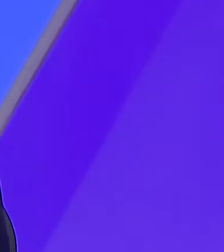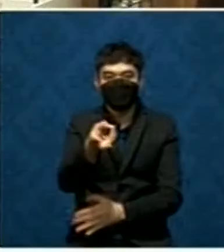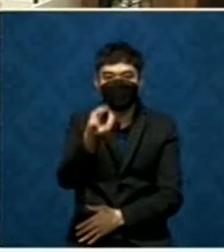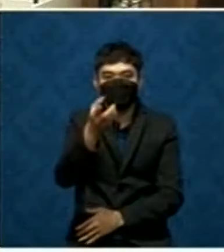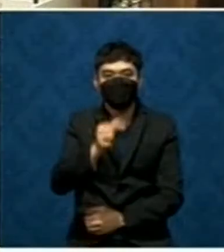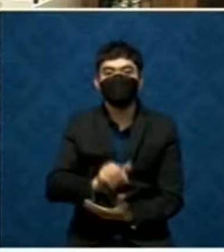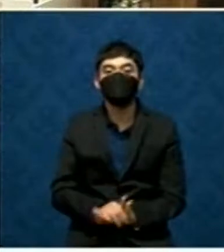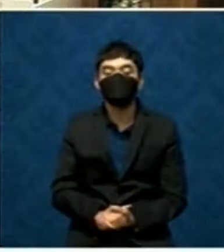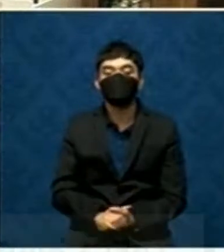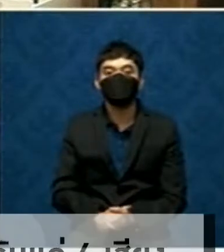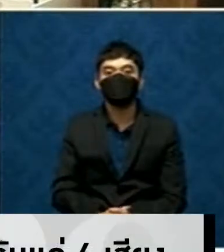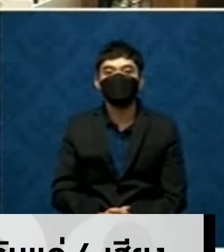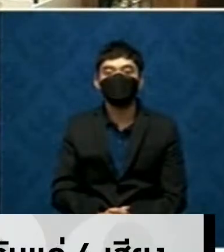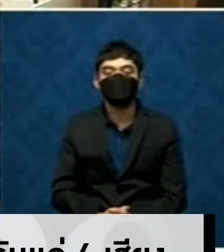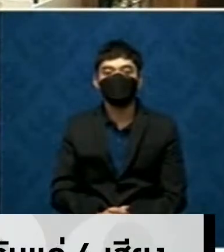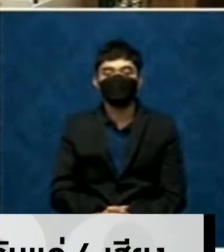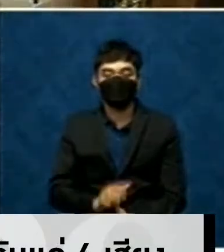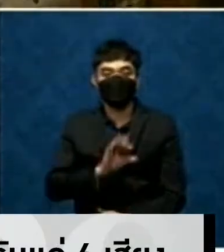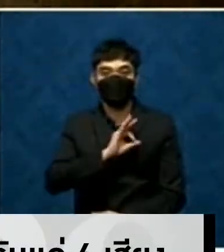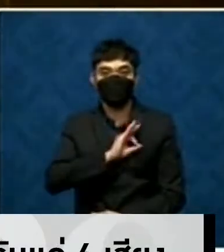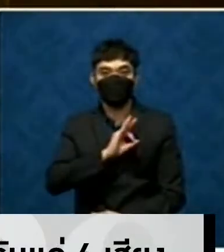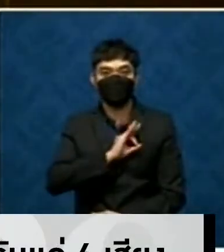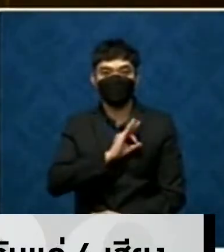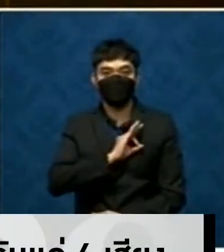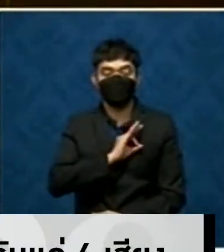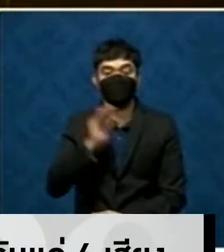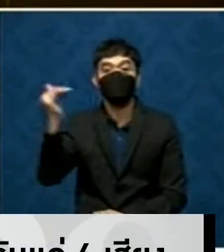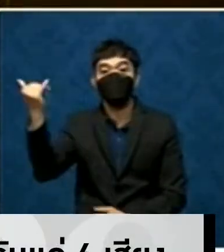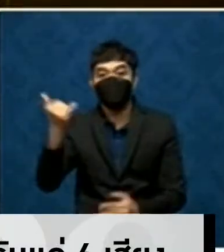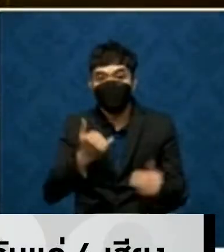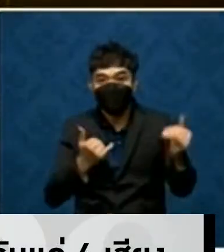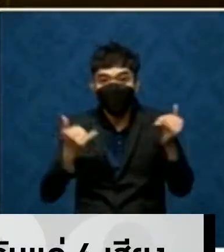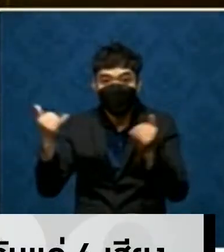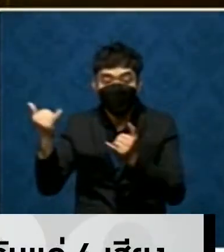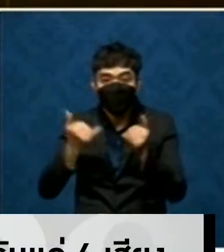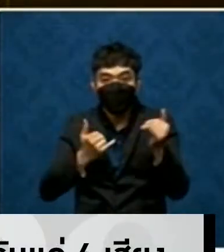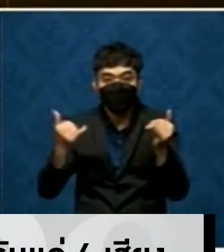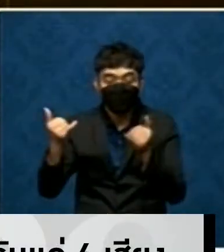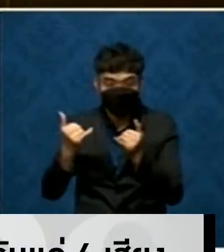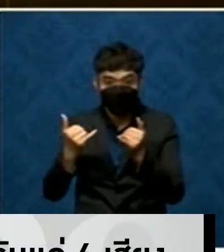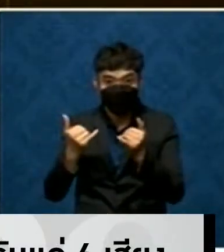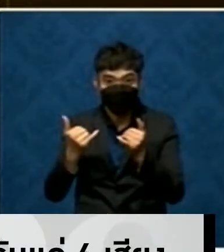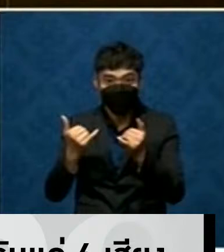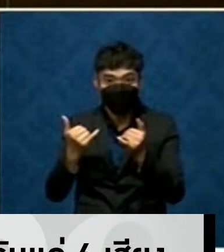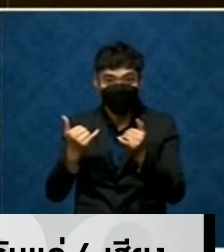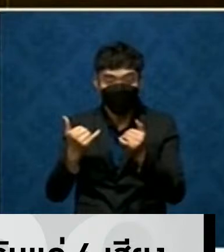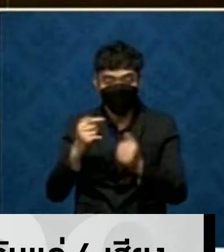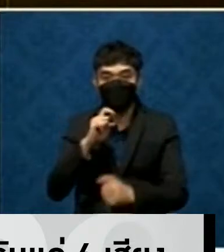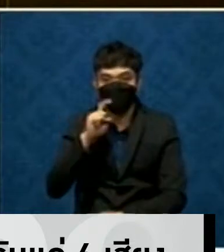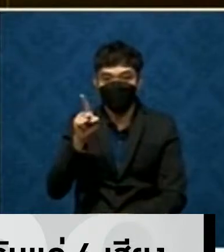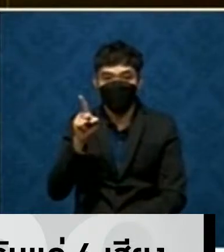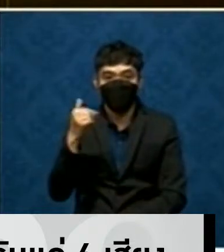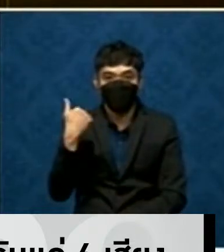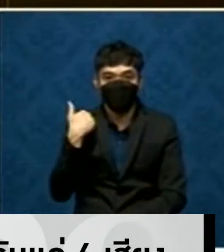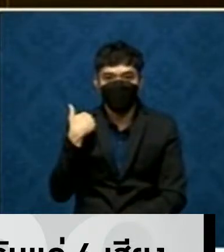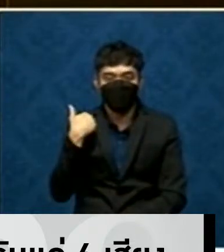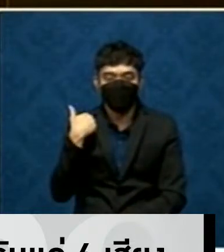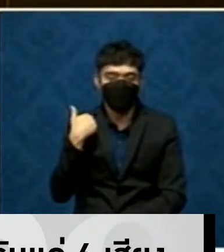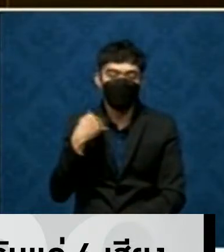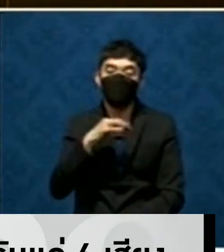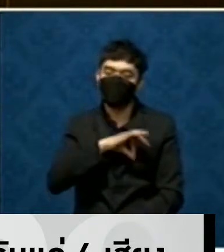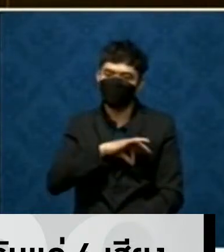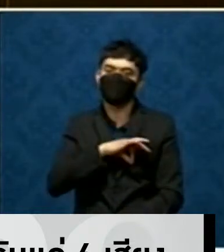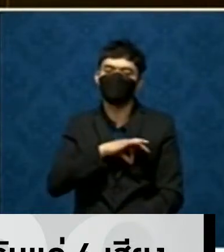องถิ่นนะครับที่เราได้เห็นทางคณะก้าวหน้าได้เสนอเข้าไปผมปรากฏในที่ประชุมเป็นไงบ้างคุณอั๋น ก็ส่วนใหญ่ไม่รับ